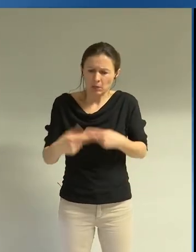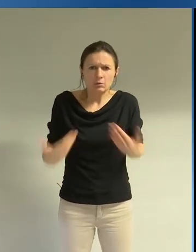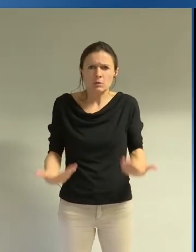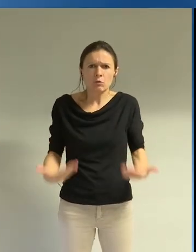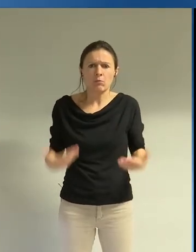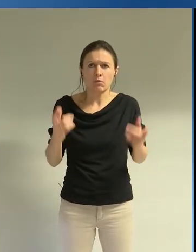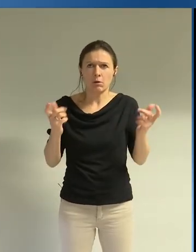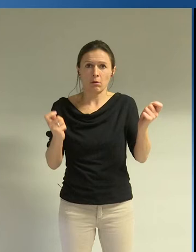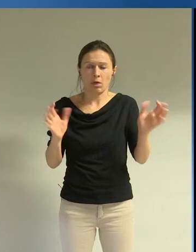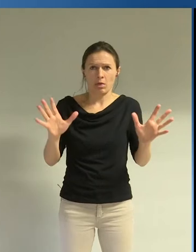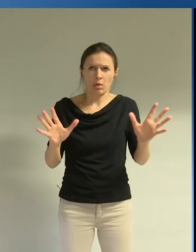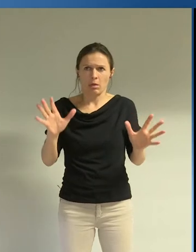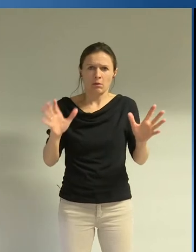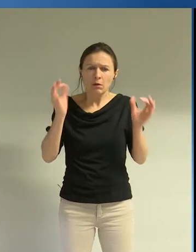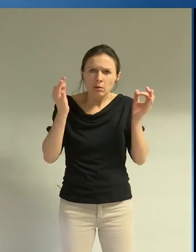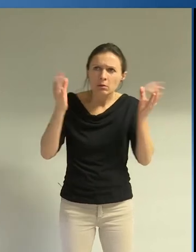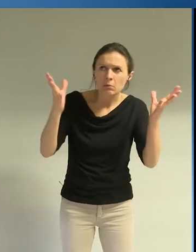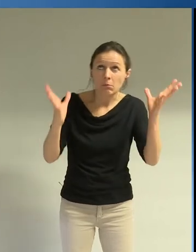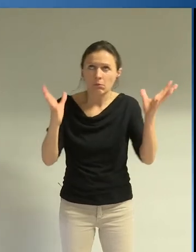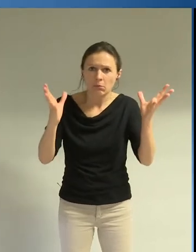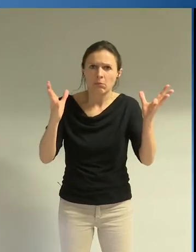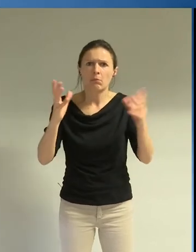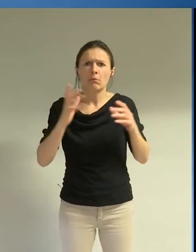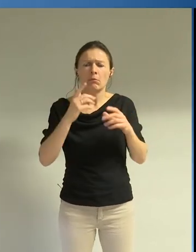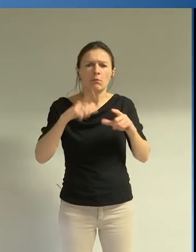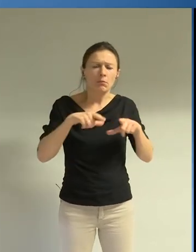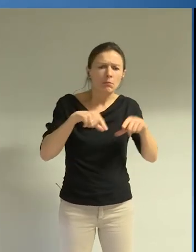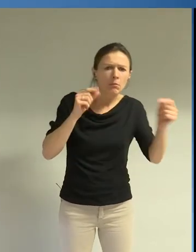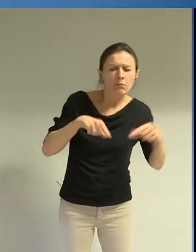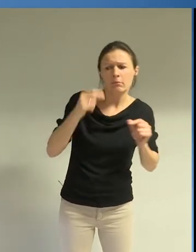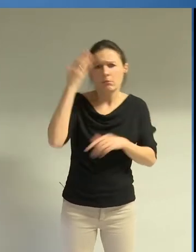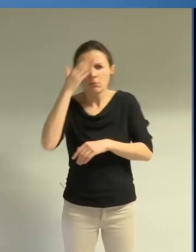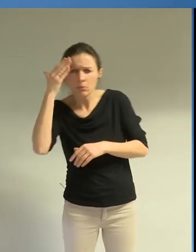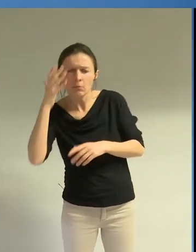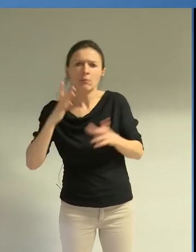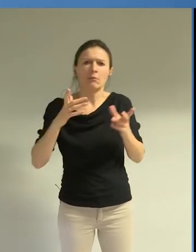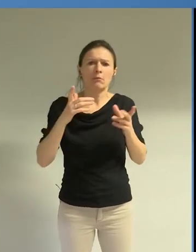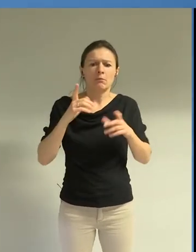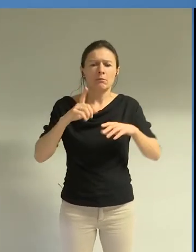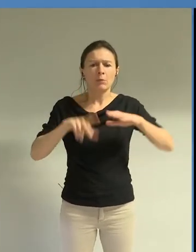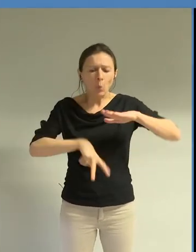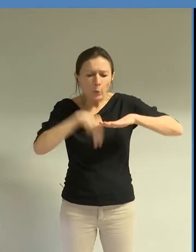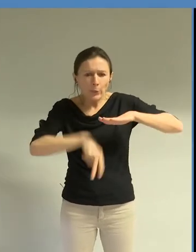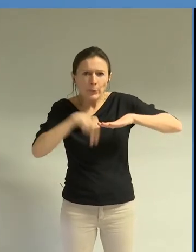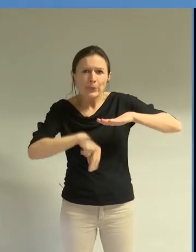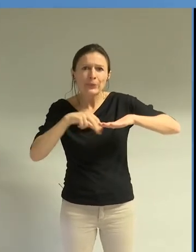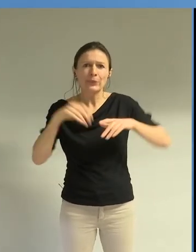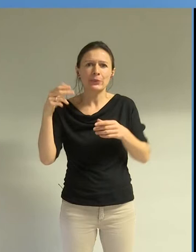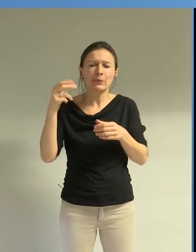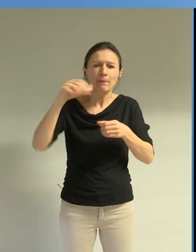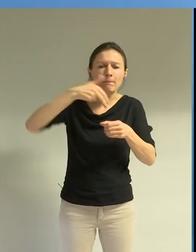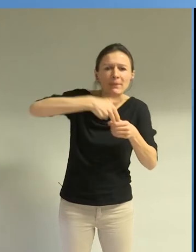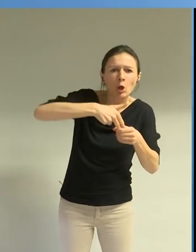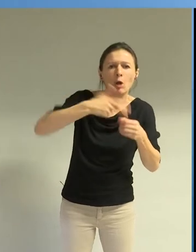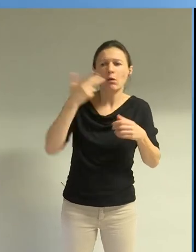climat la biodiversité les zones aux la question des ressources énergétiques minières et toute la géopolitique d'une